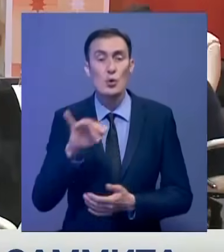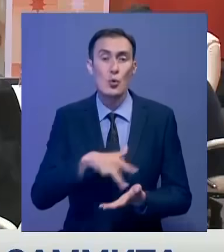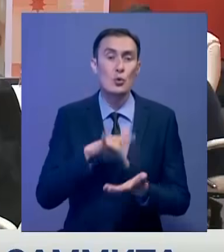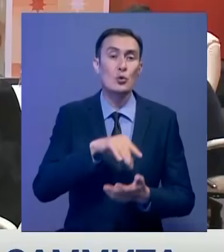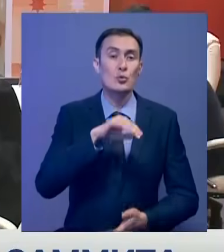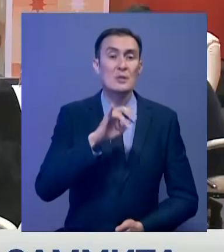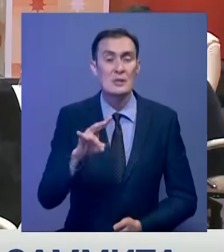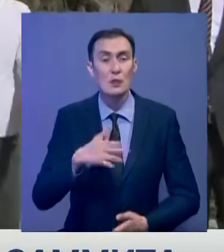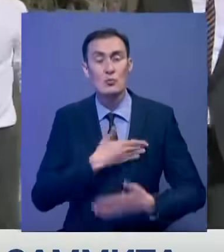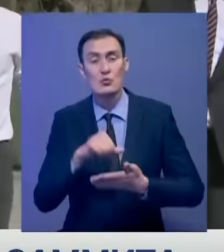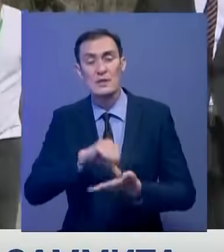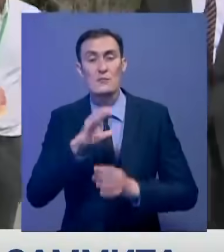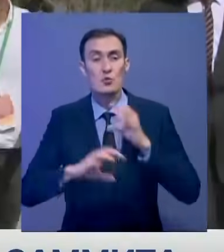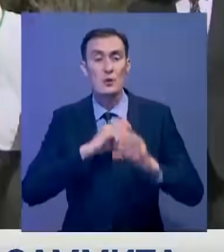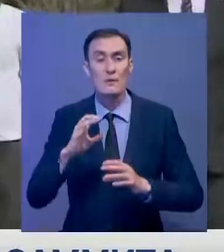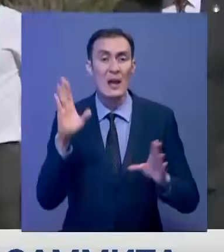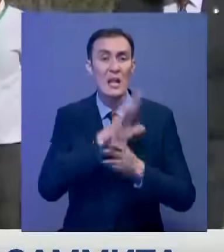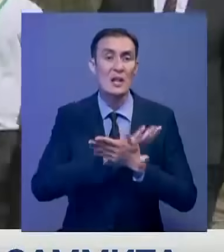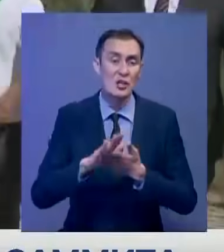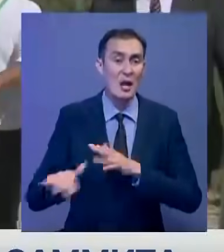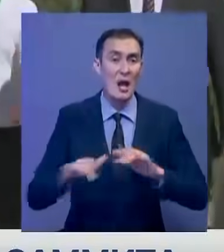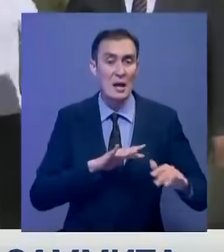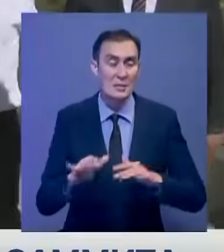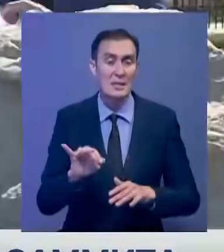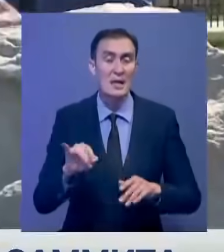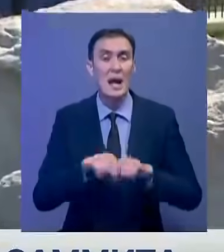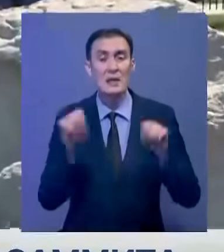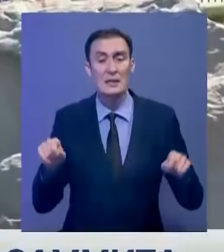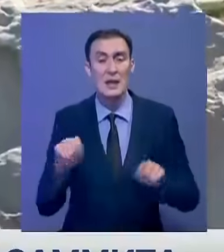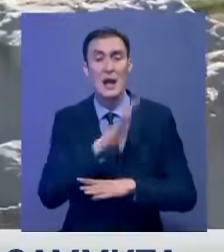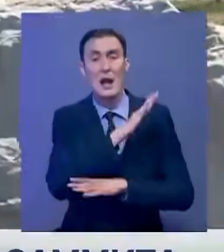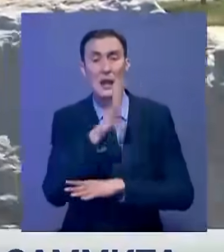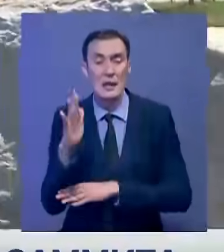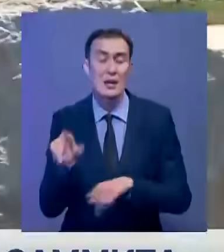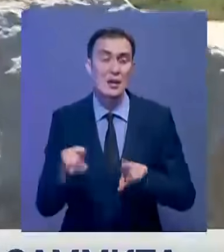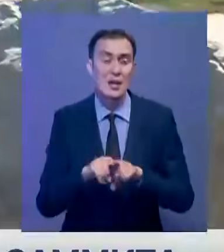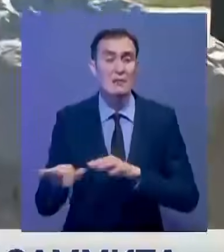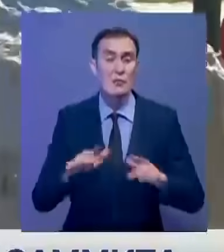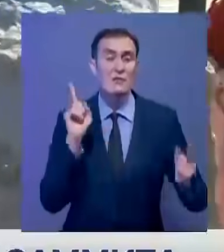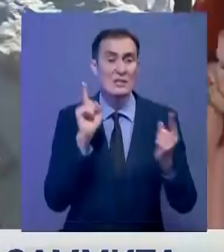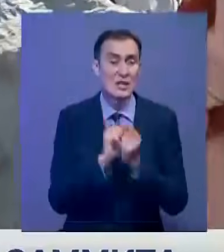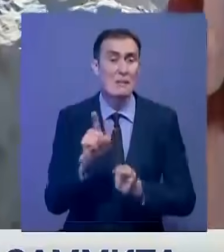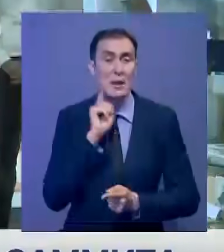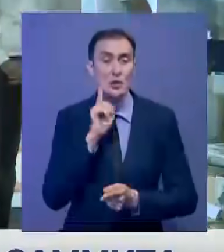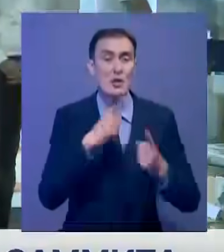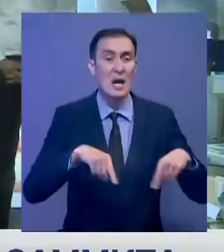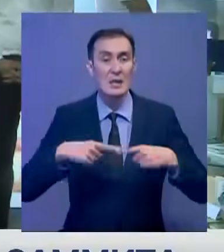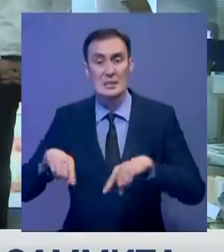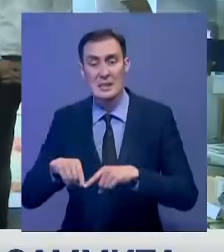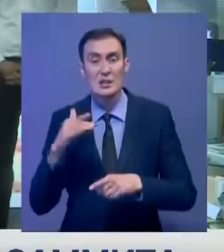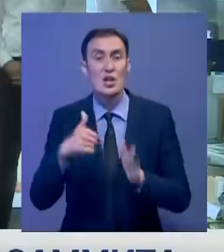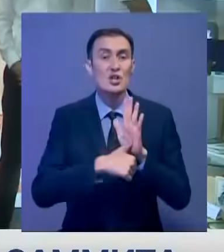Туркестана, приняли участие в международной экологической акции и открытии аллеи. Также в ходе встречи молодежные организации